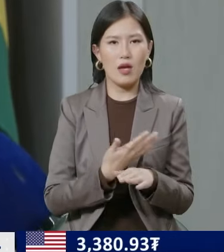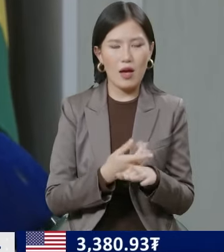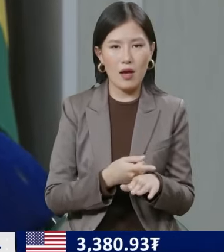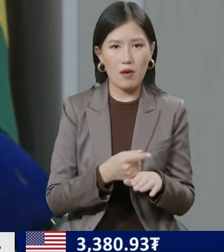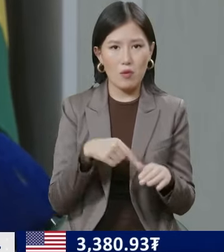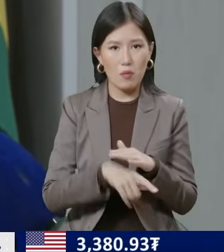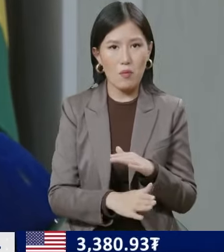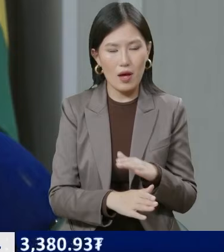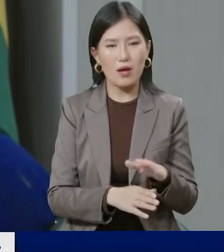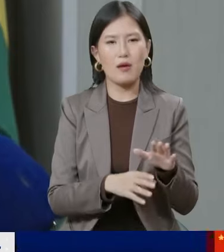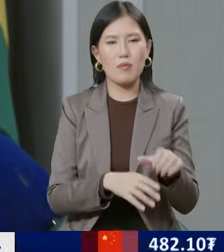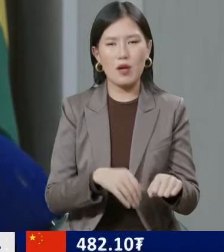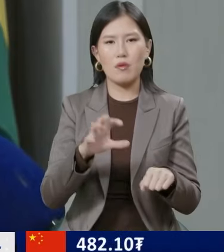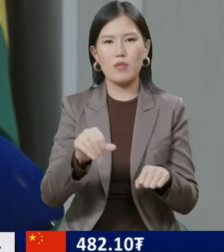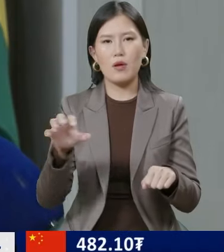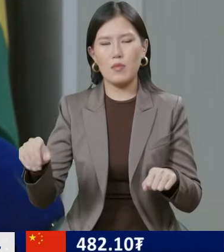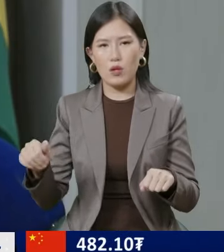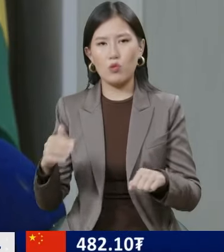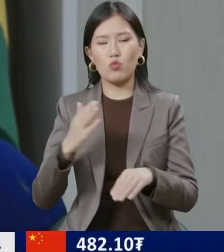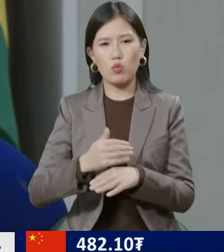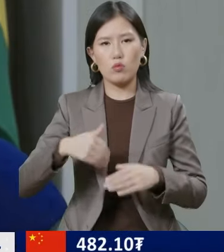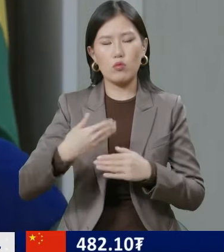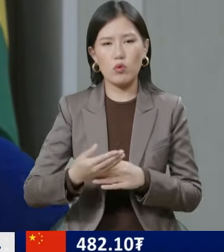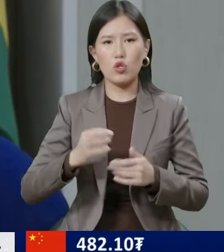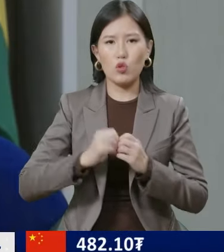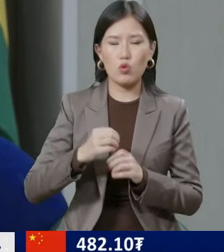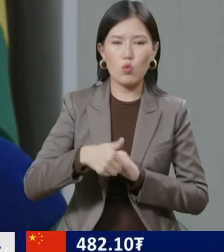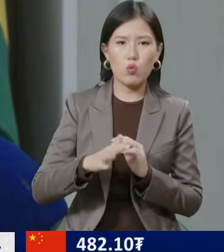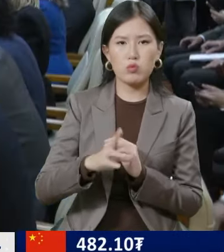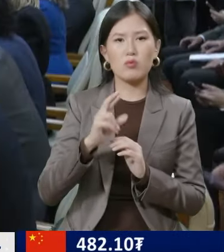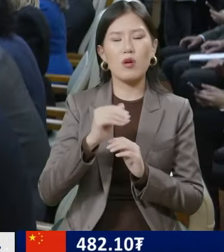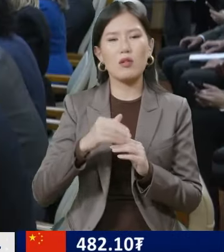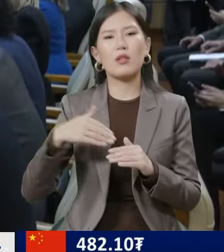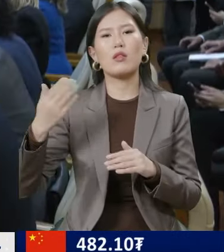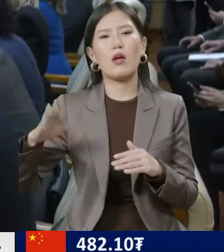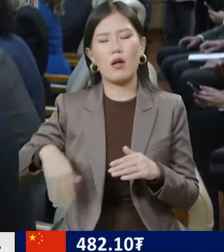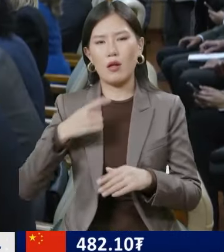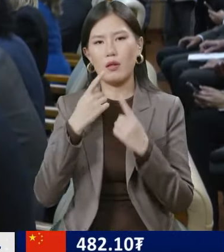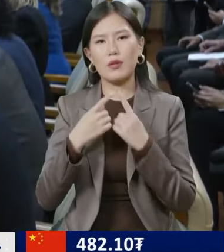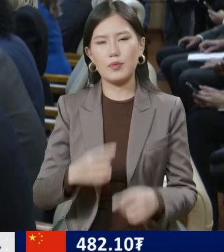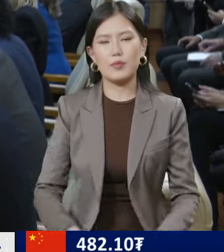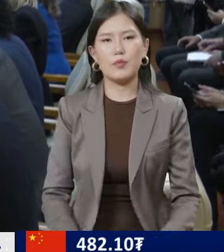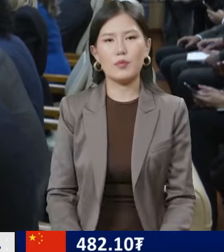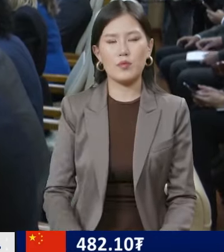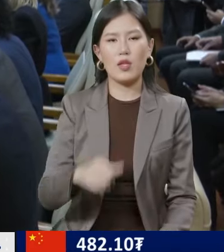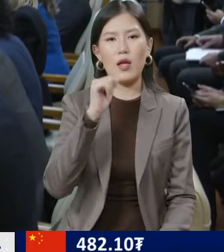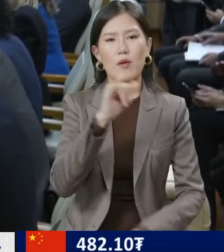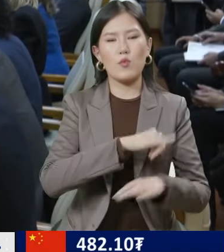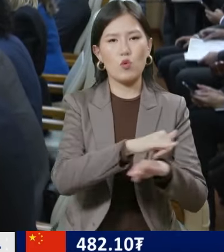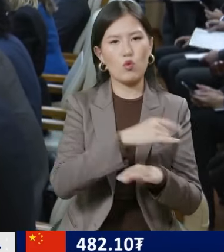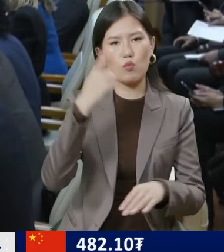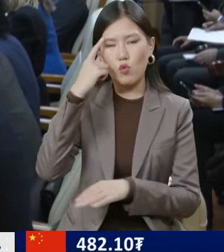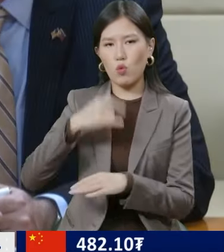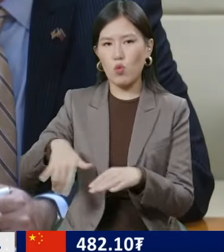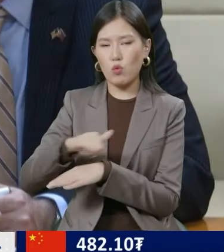зарчмаа тохироод ямар хөдөлмшлээ яаж явах юм тийм ээ, менежмент нь яаж явах юм гэдэг юм. Тэгээд дараа дараагийн төслүүд яригдана гэсэн. Энэхүү Америкийн нэгдсэн улс манай